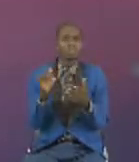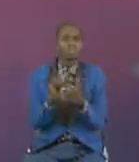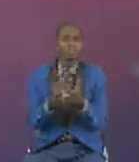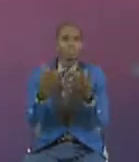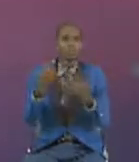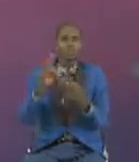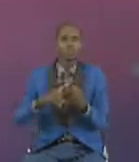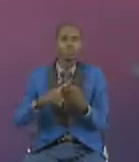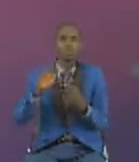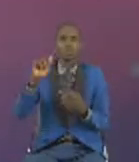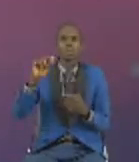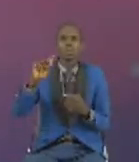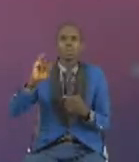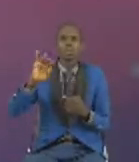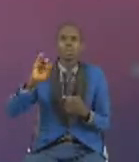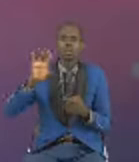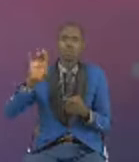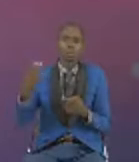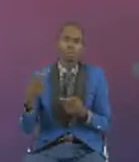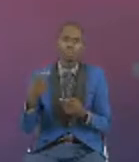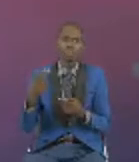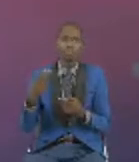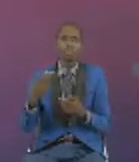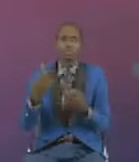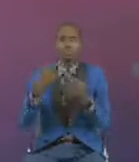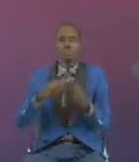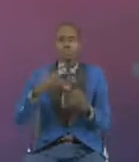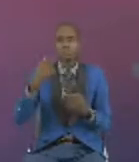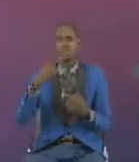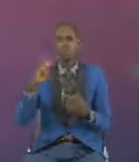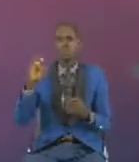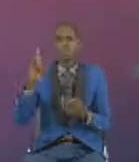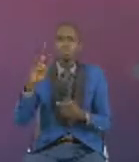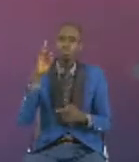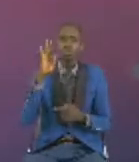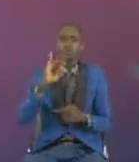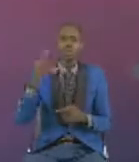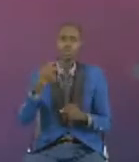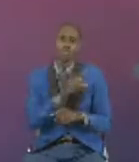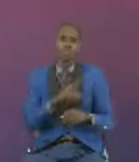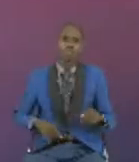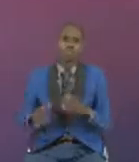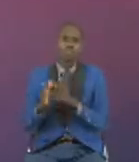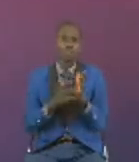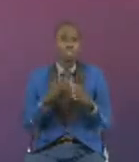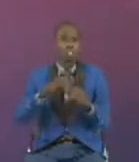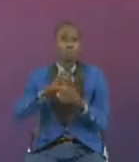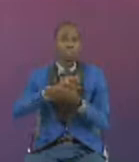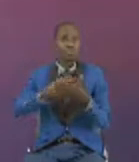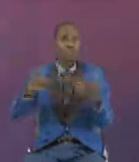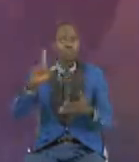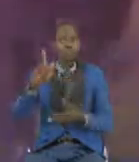20. Il y eut cependant parmi eux quelques hommes de Chypre et de Cyrène qui, étant venus à Antioche, s'adressèrent aussi aux Grecs et